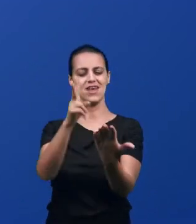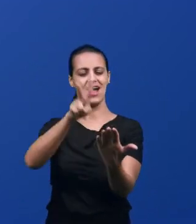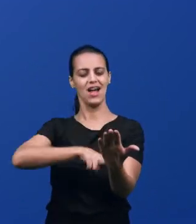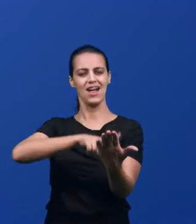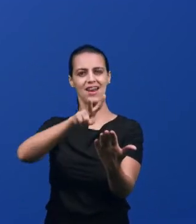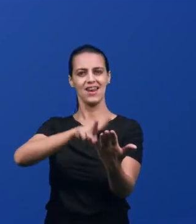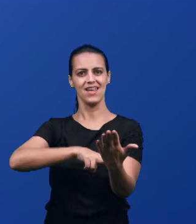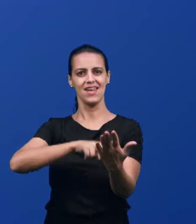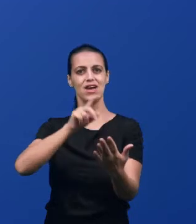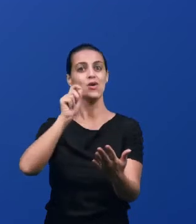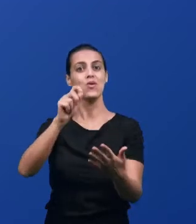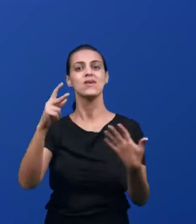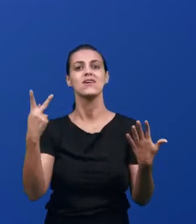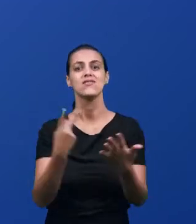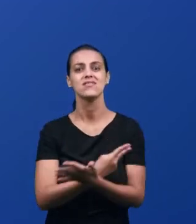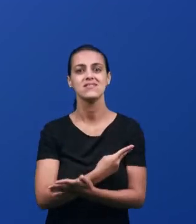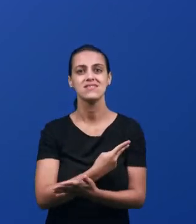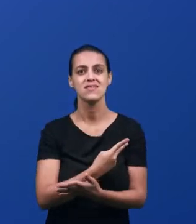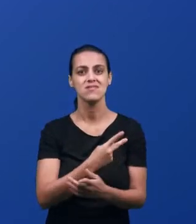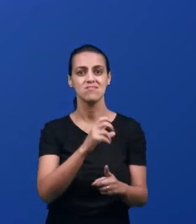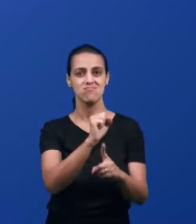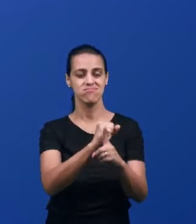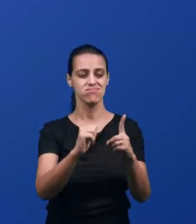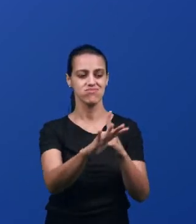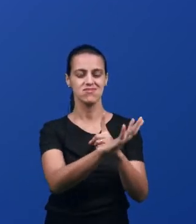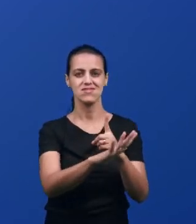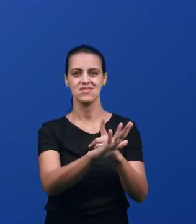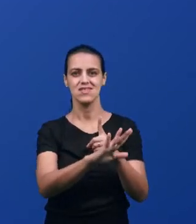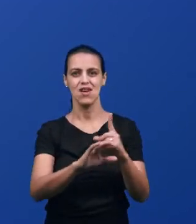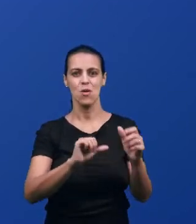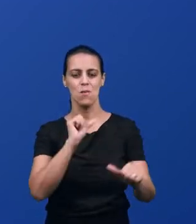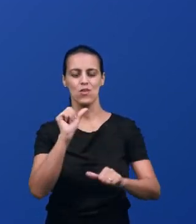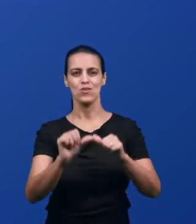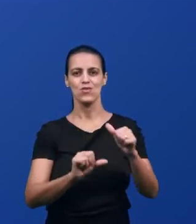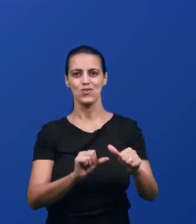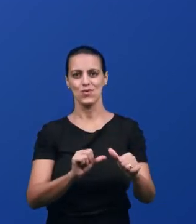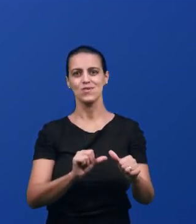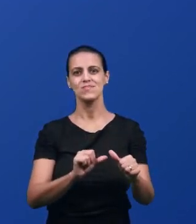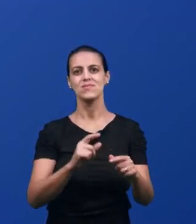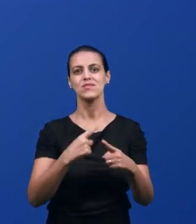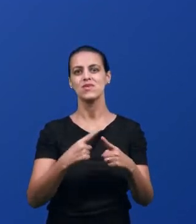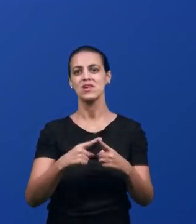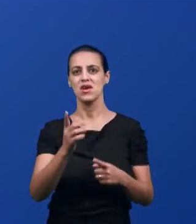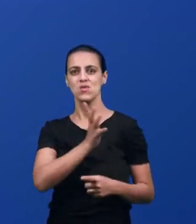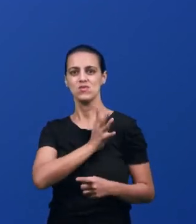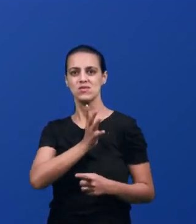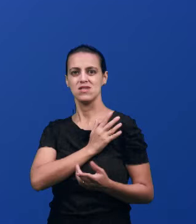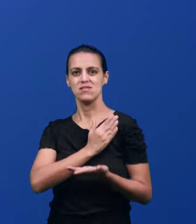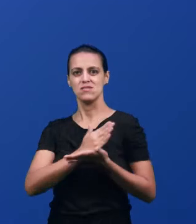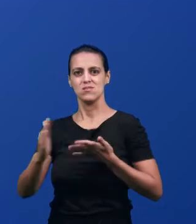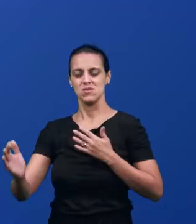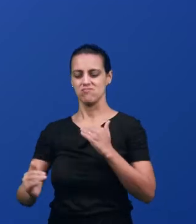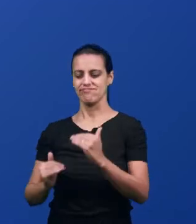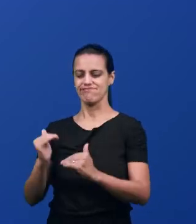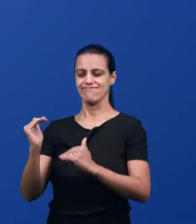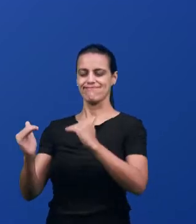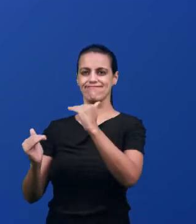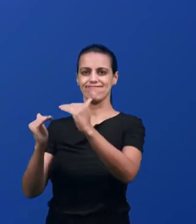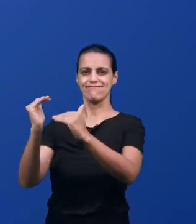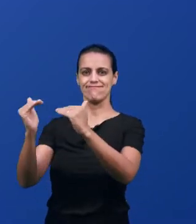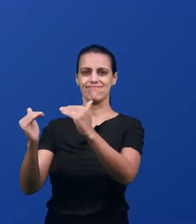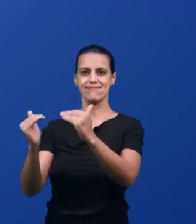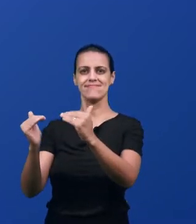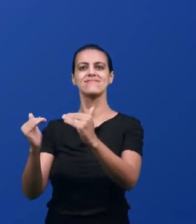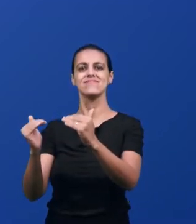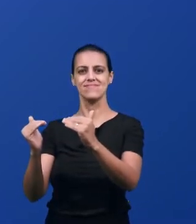Donc, quand la parole a été découverte et annoncée, donc ce lien social a été rompu. Et